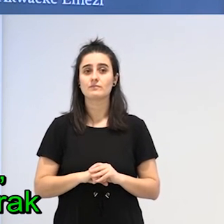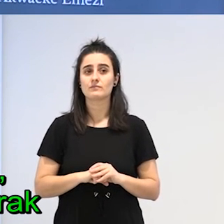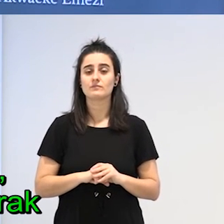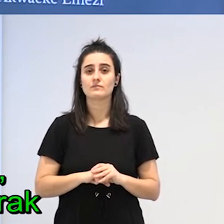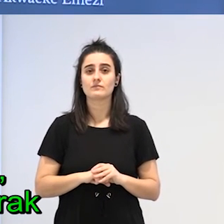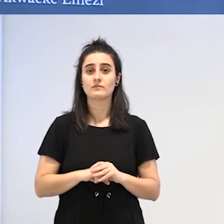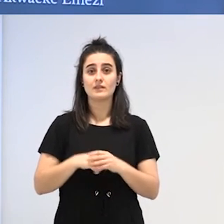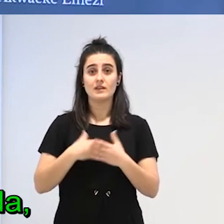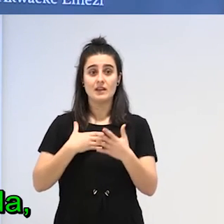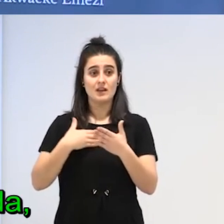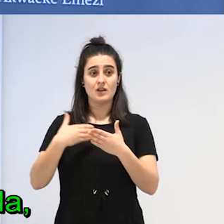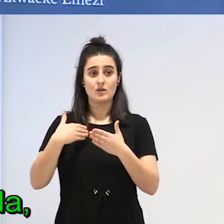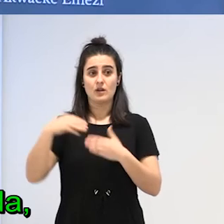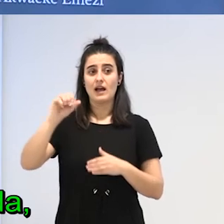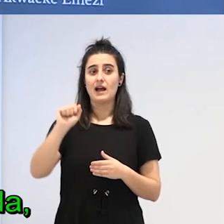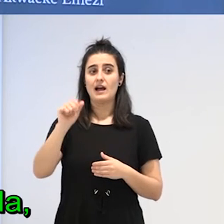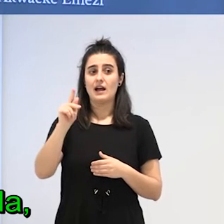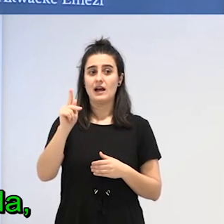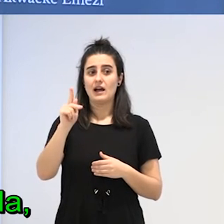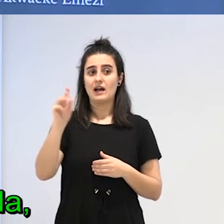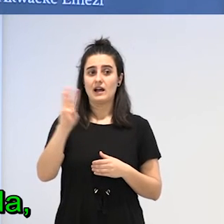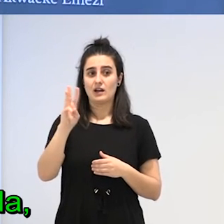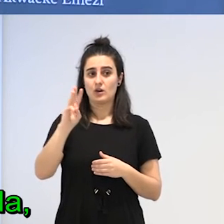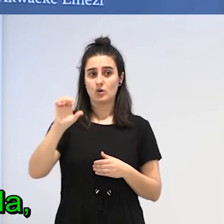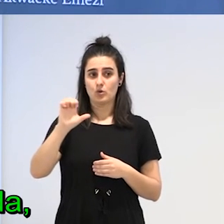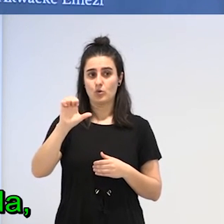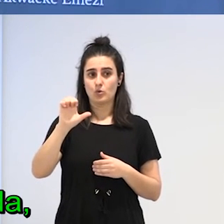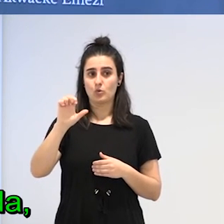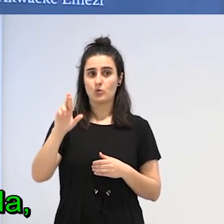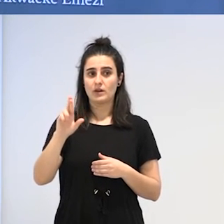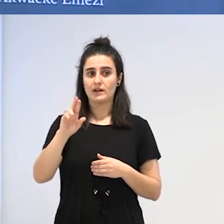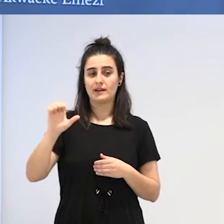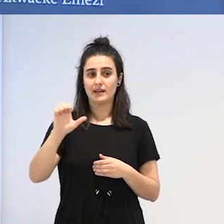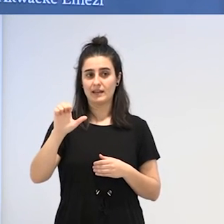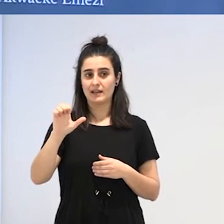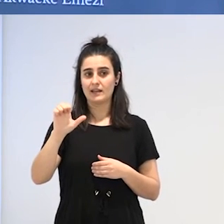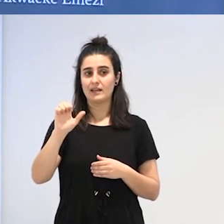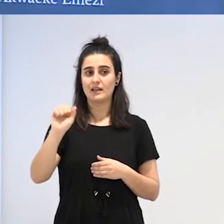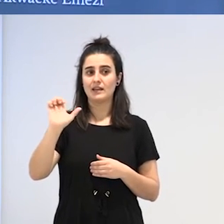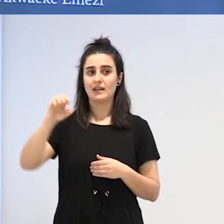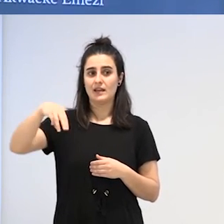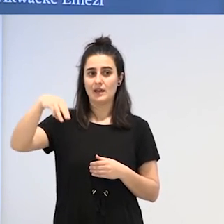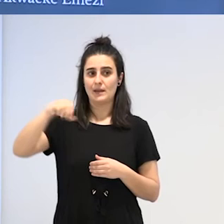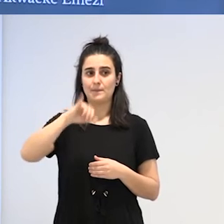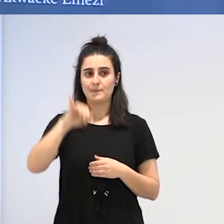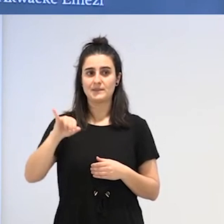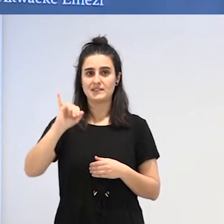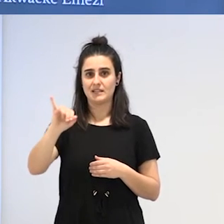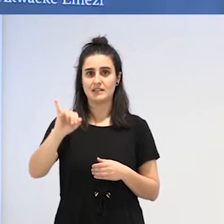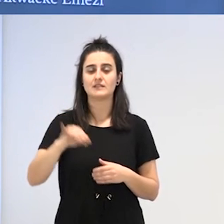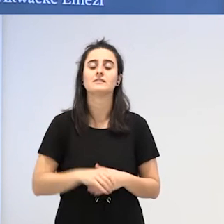Messi idazle esbitarrak, ba literatura queerraren beste referentzia handia da eta bueno, African futurism